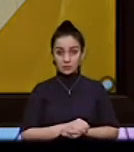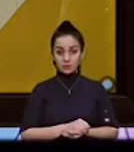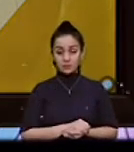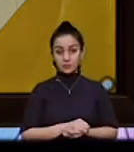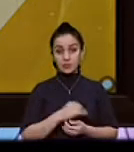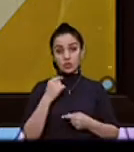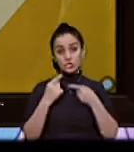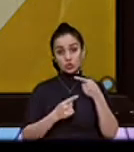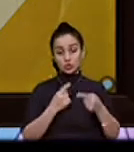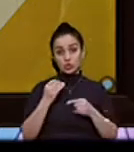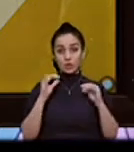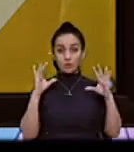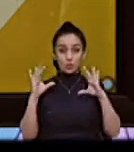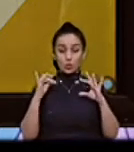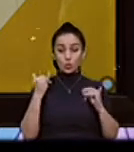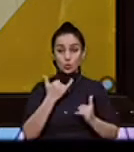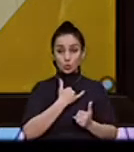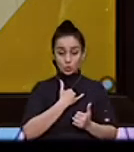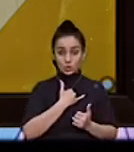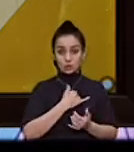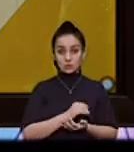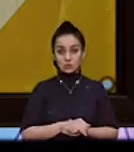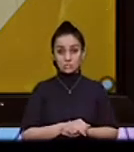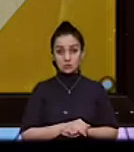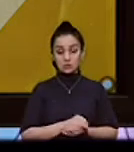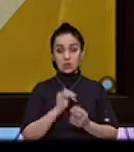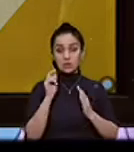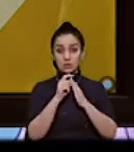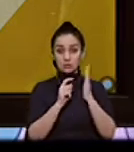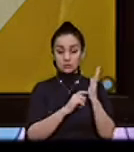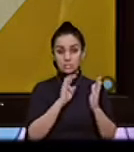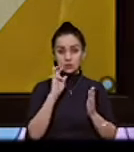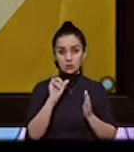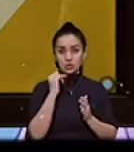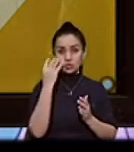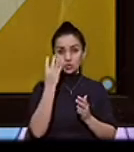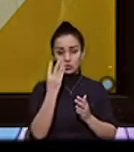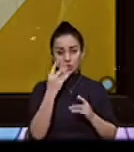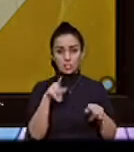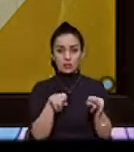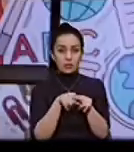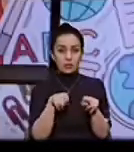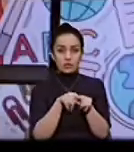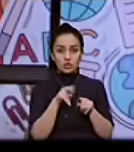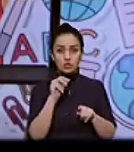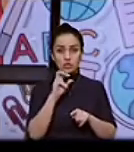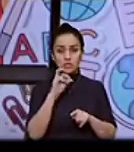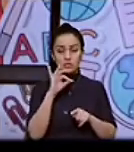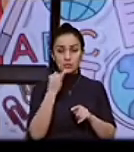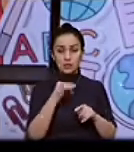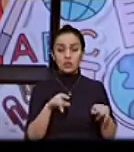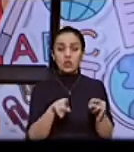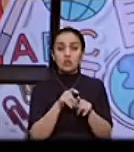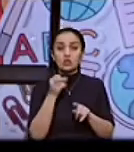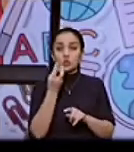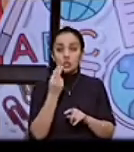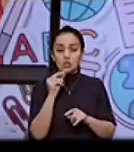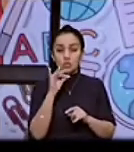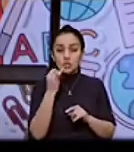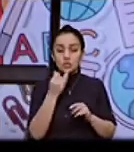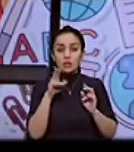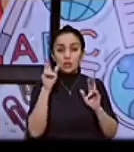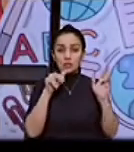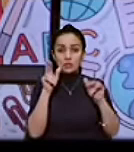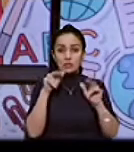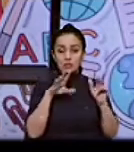1/2. Следующий круг у нас разделен на 4 равные части. Сколько